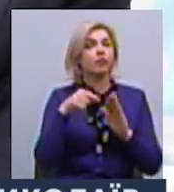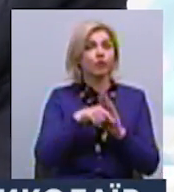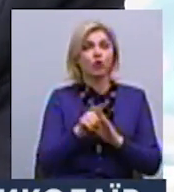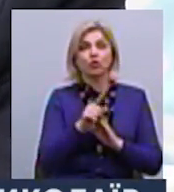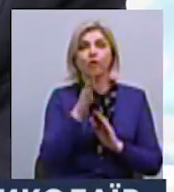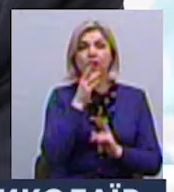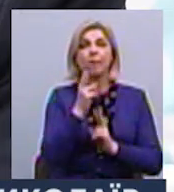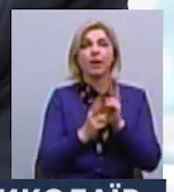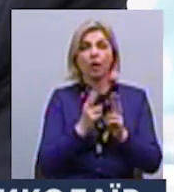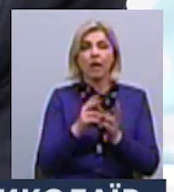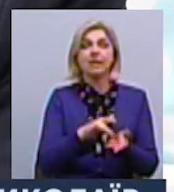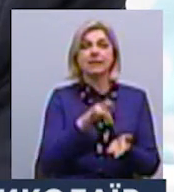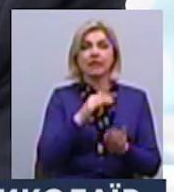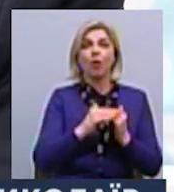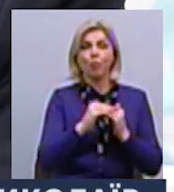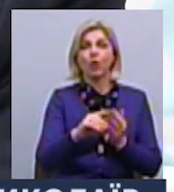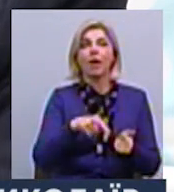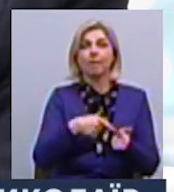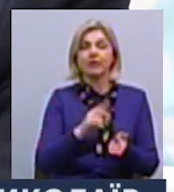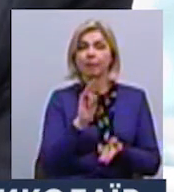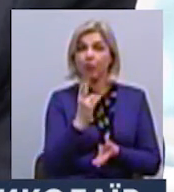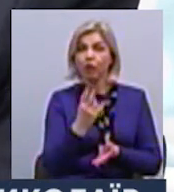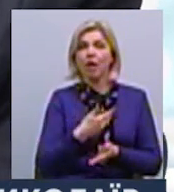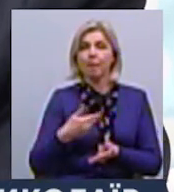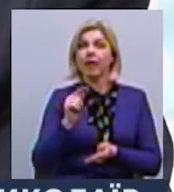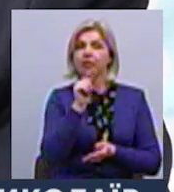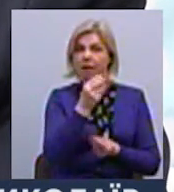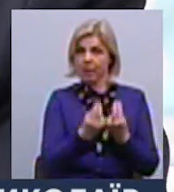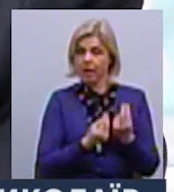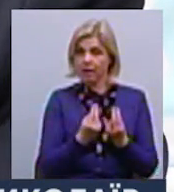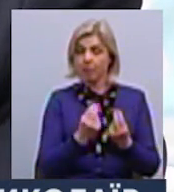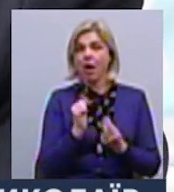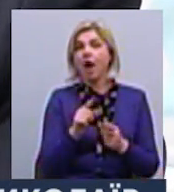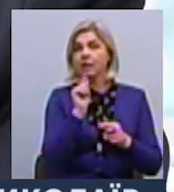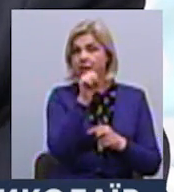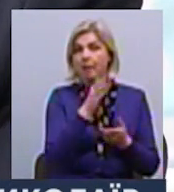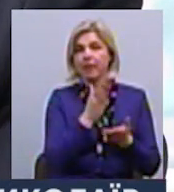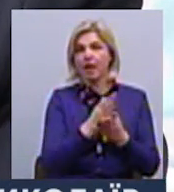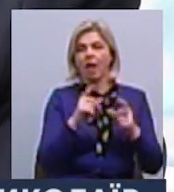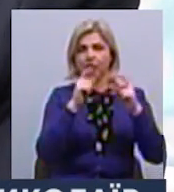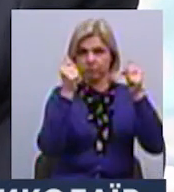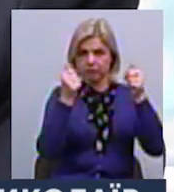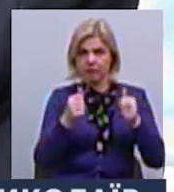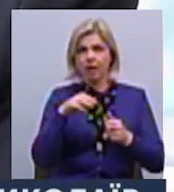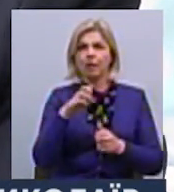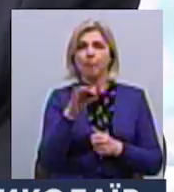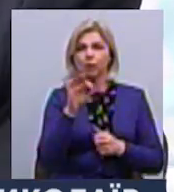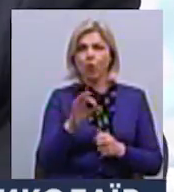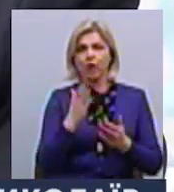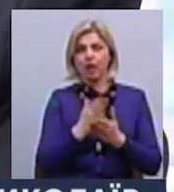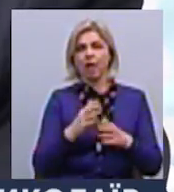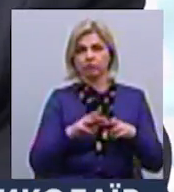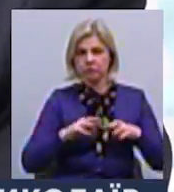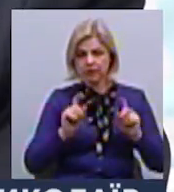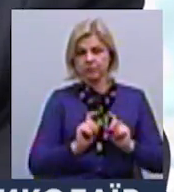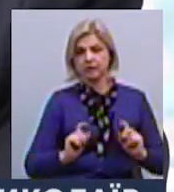період реконструкції центрального поля міста Миколаєва ми на ньому гратимемо. Тому там є табло, тому там є трибуни, тобто воно